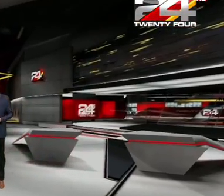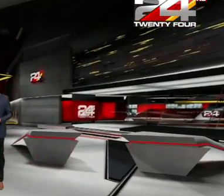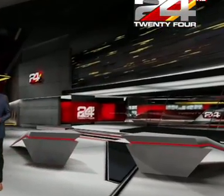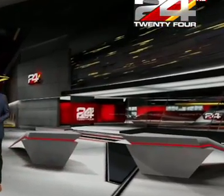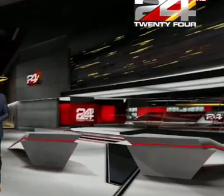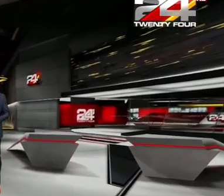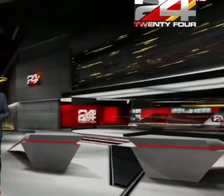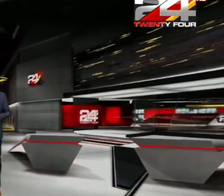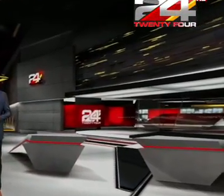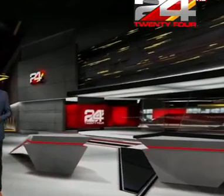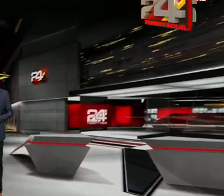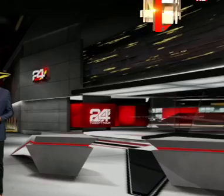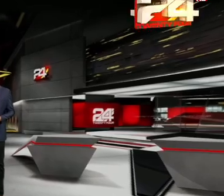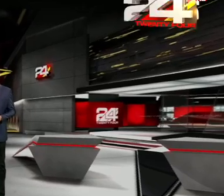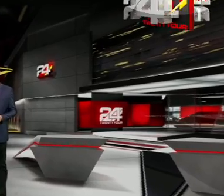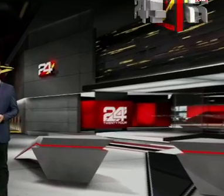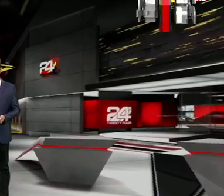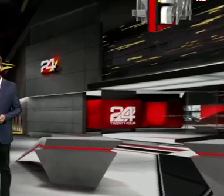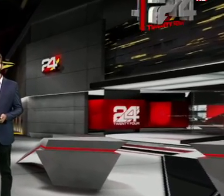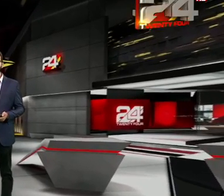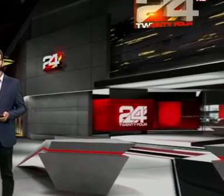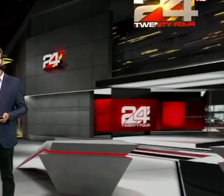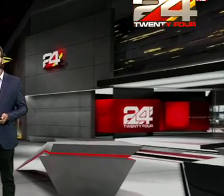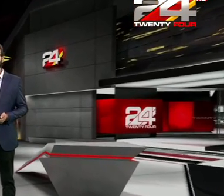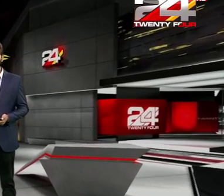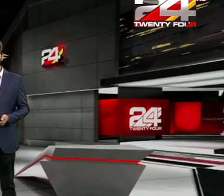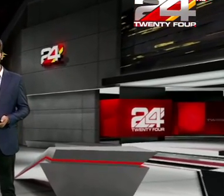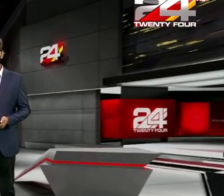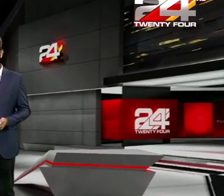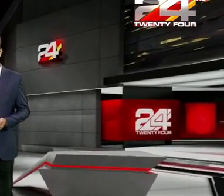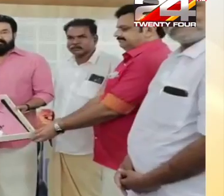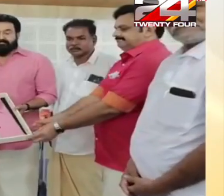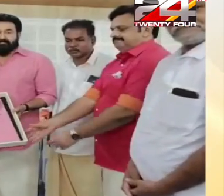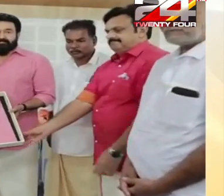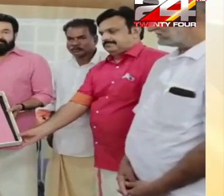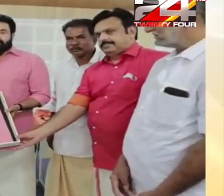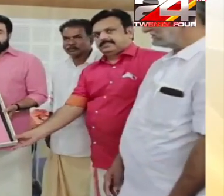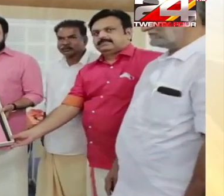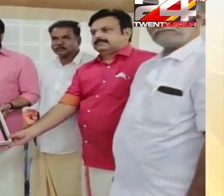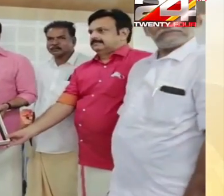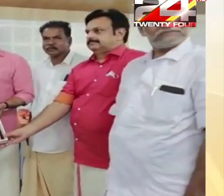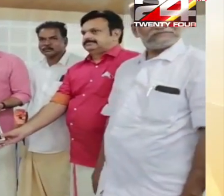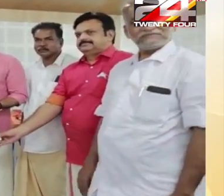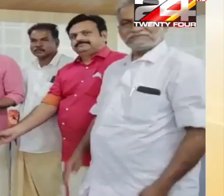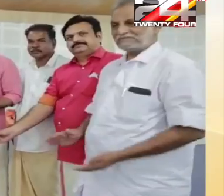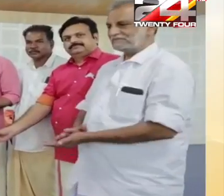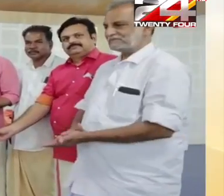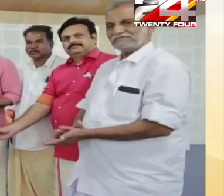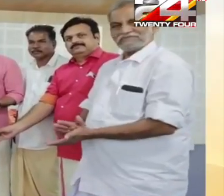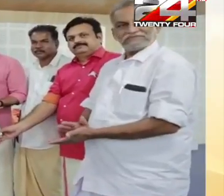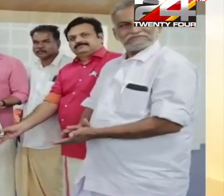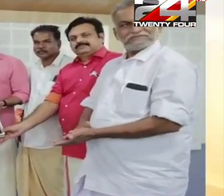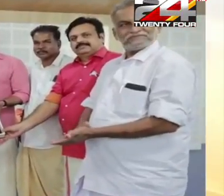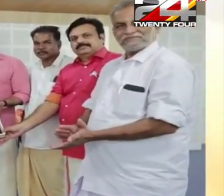ന്യൂസ് ഈവനിംഗ് തുടരുകയാണ്. പുത്തൻ കൈത്തറി ഷർട്ടുകൾ പുറത്തിറക്കി ഹാൻഡെക്സ്. കമാൻഡോ ഷർട്ടുകൾ മോഹൻലാലാണ് പുറത്തിറക്കിയത്. പൂർണ്ണമായും കൈകൊണ്ട് നെയ്തെടുക്കുന്ന തുണിത്തരങ്ങൾ ഹാൻഡെക്സിന്റെ